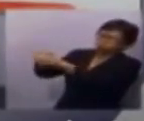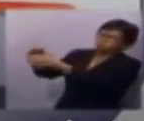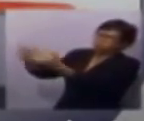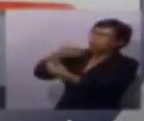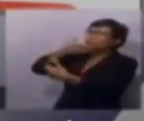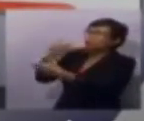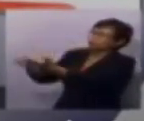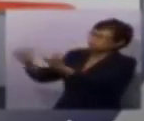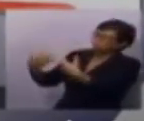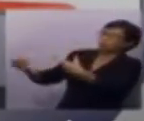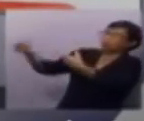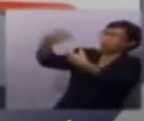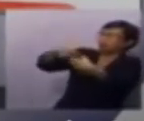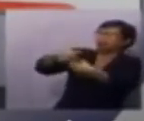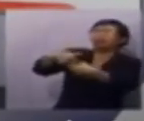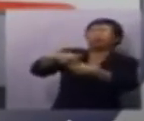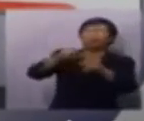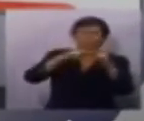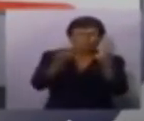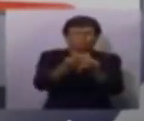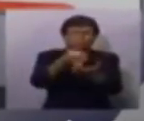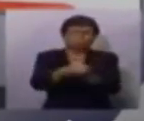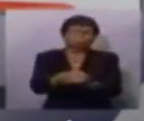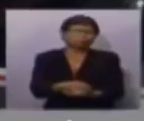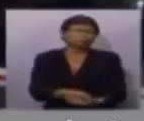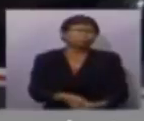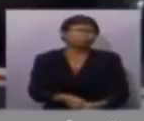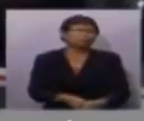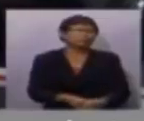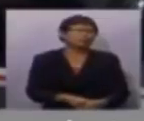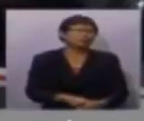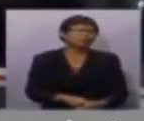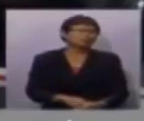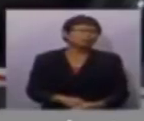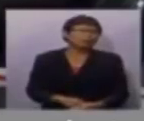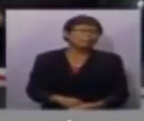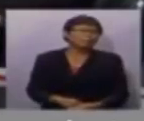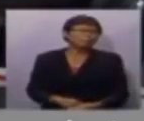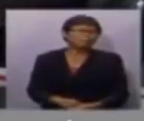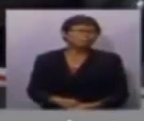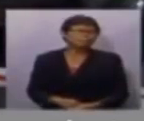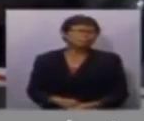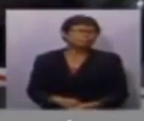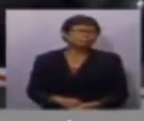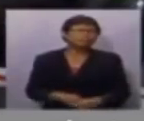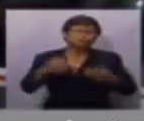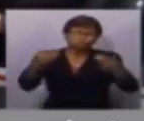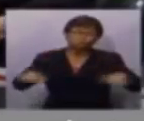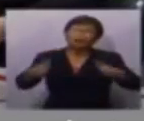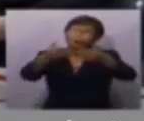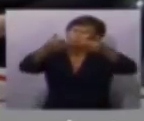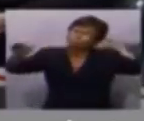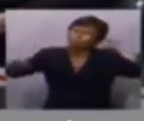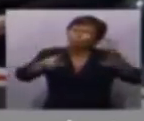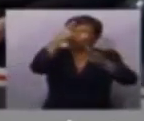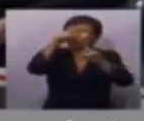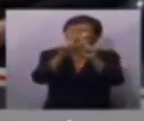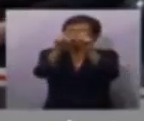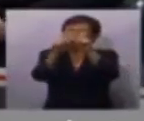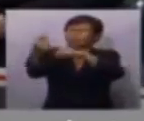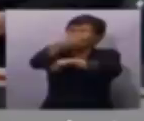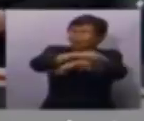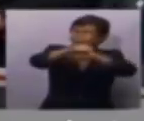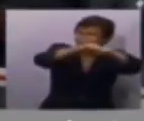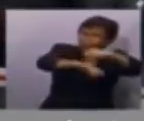kepada parti-parti yang dimasukkan tadi. Tapi lepas ini, gelanggang sudah dibuka untuk 11 hari